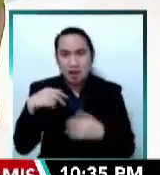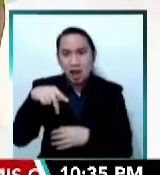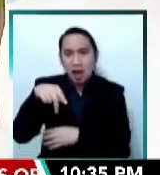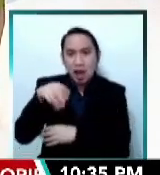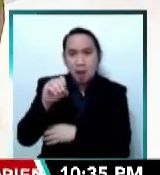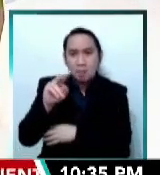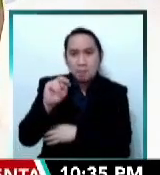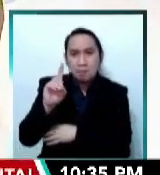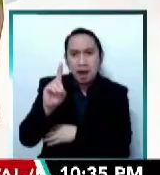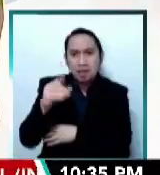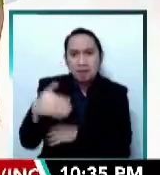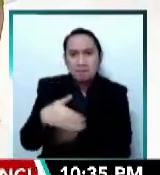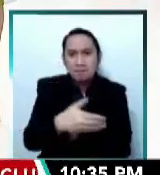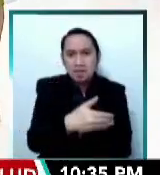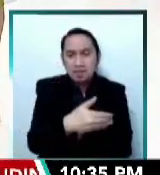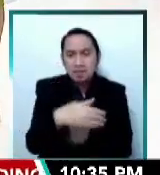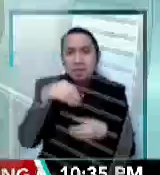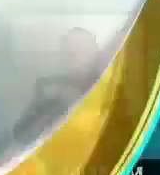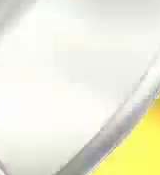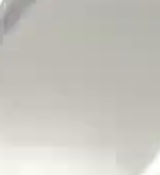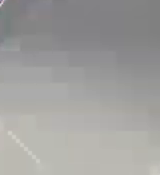At na-interview siya ni Katrina So.